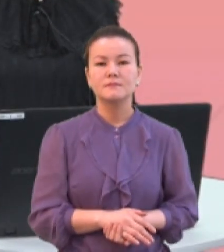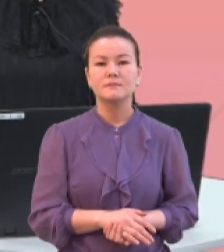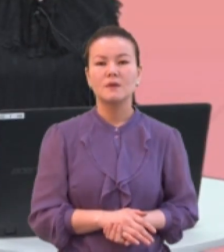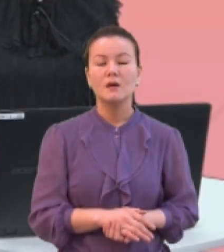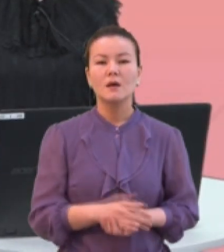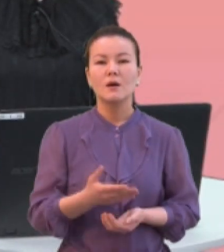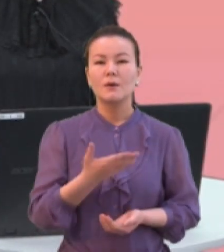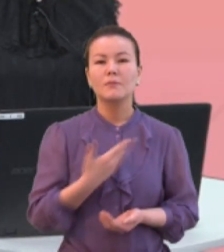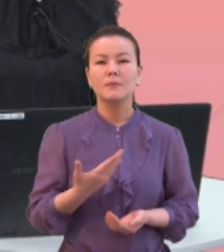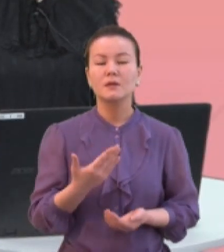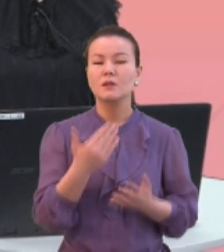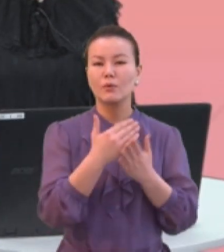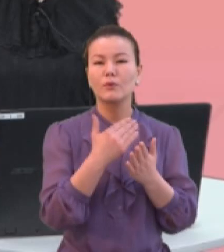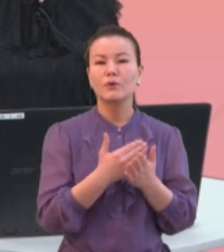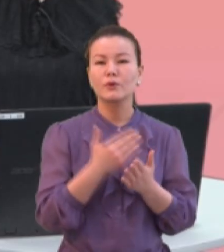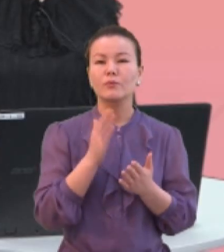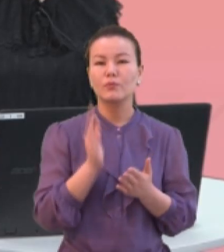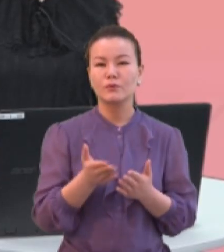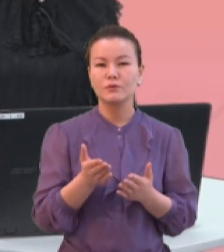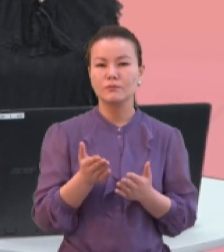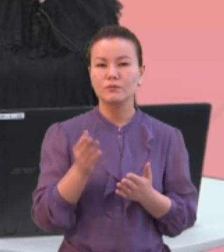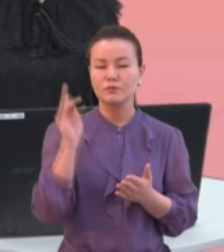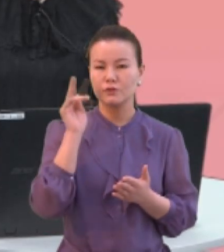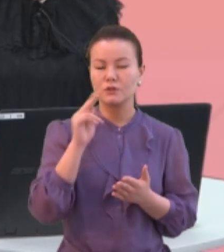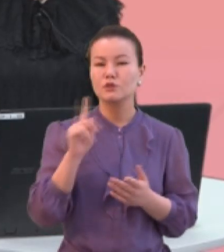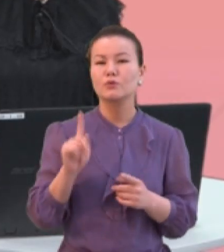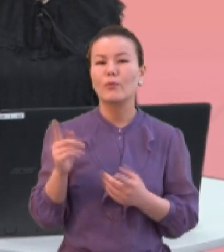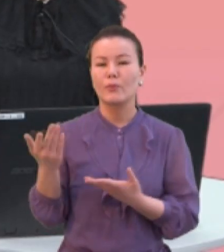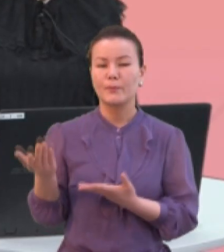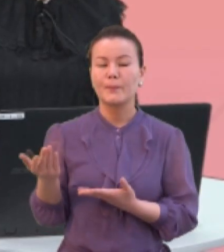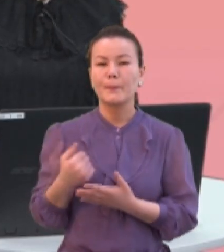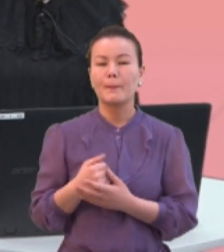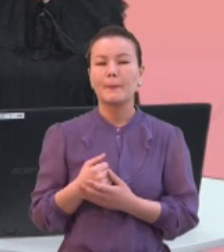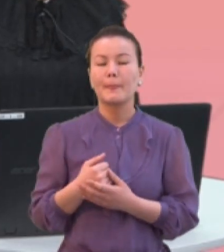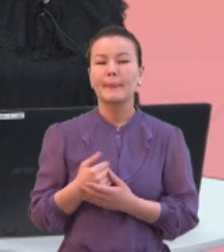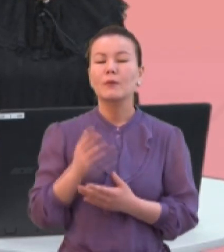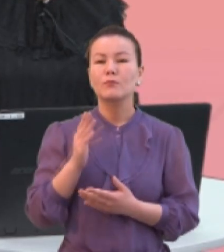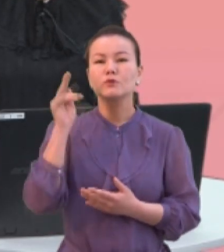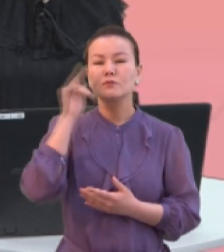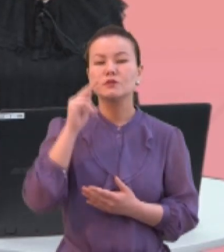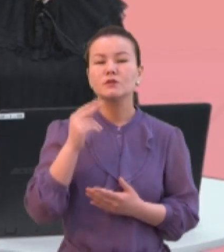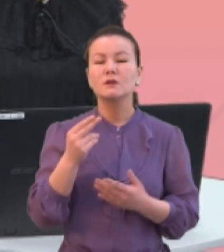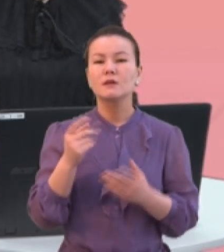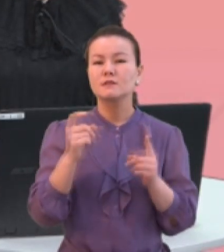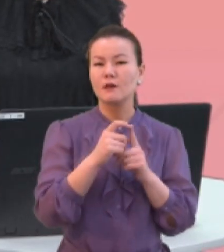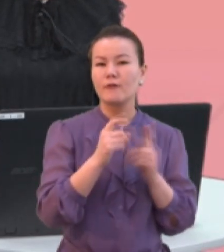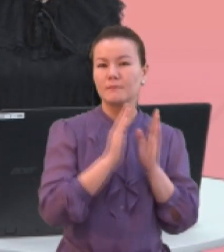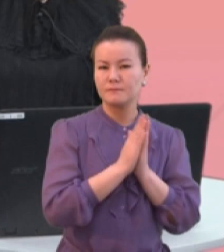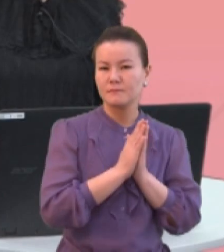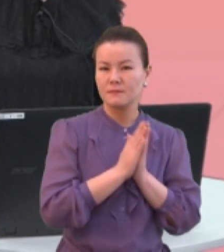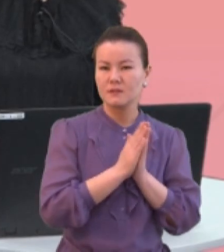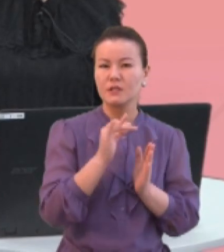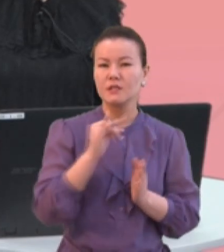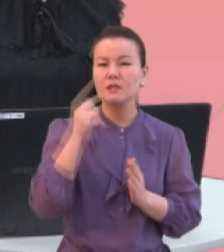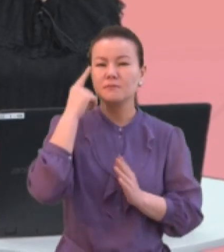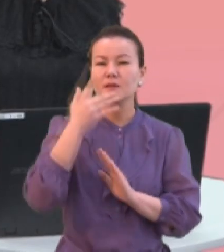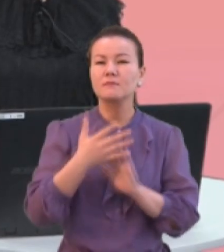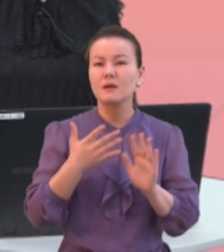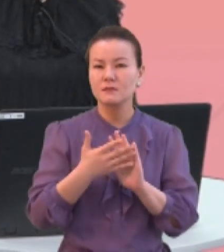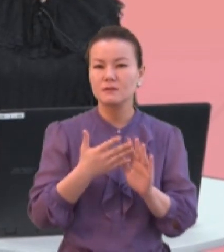Биз бүгүнкү сабакта эмнени окуп үйрөнөбүз, балдар? Бүгүнкү сабакта биз өтүнүч сөздөр тууралуу түшүнүк алабыз.